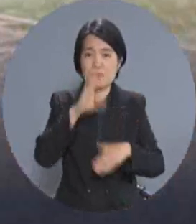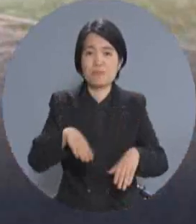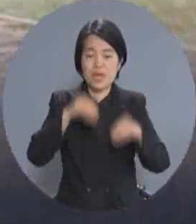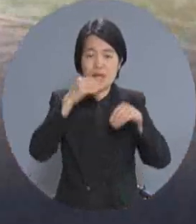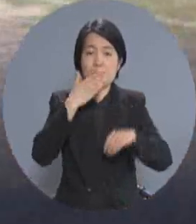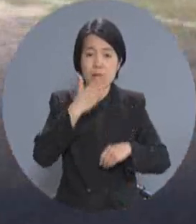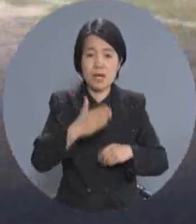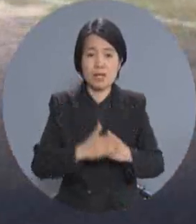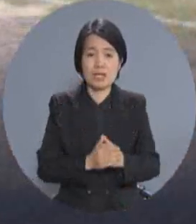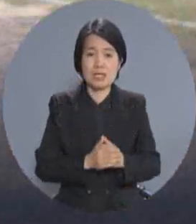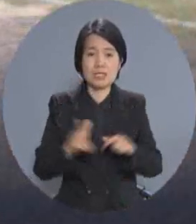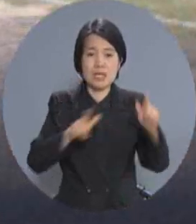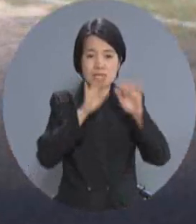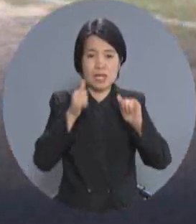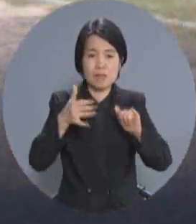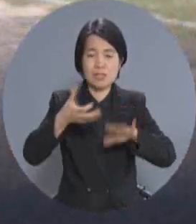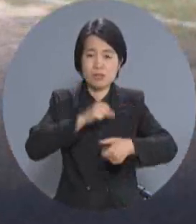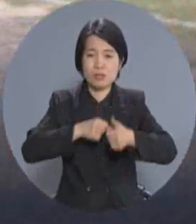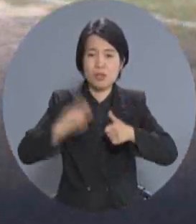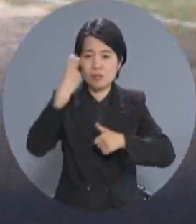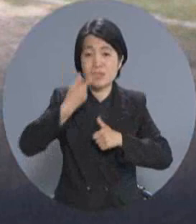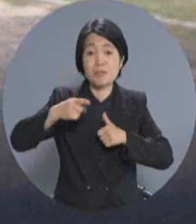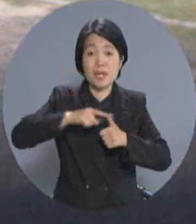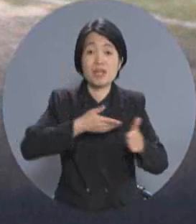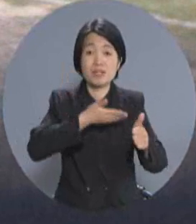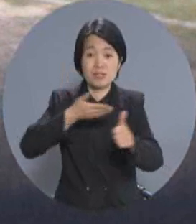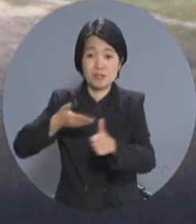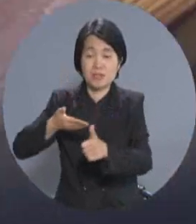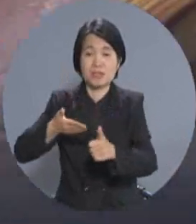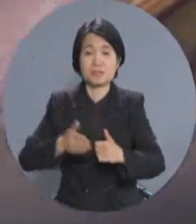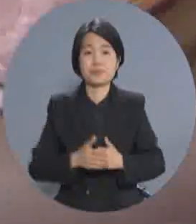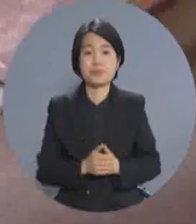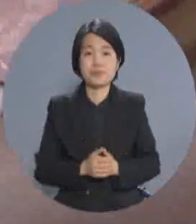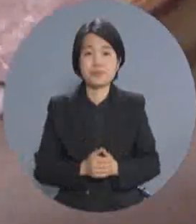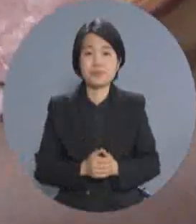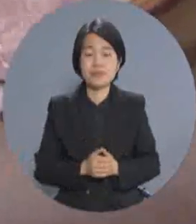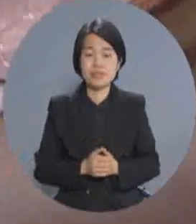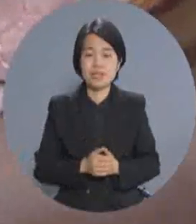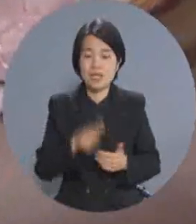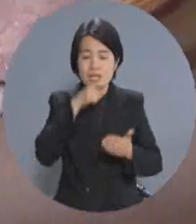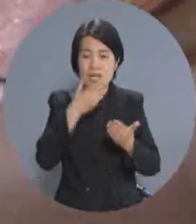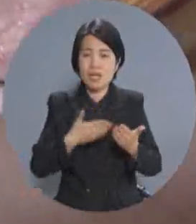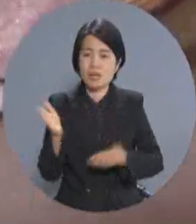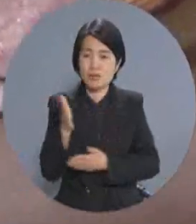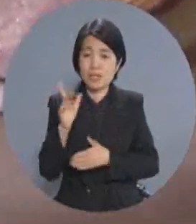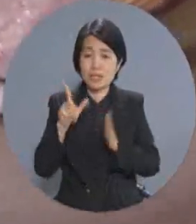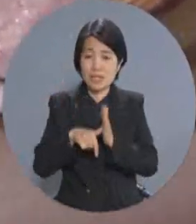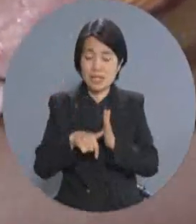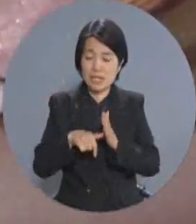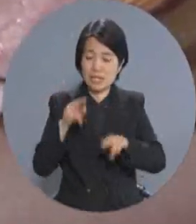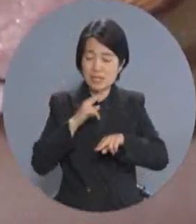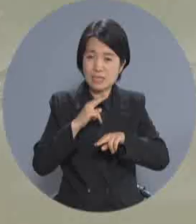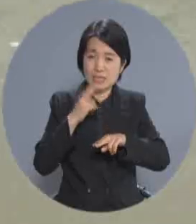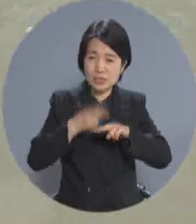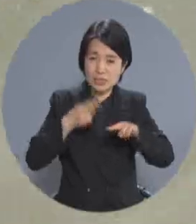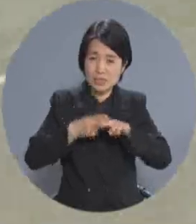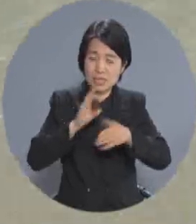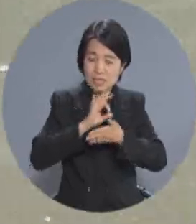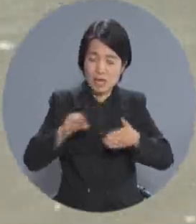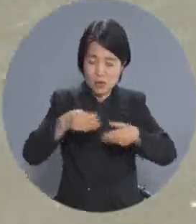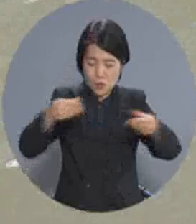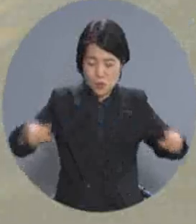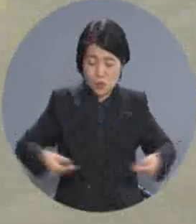완치가 되거든요 주민분들이 적극적으로 동참해 주시기를 바라고 또 민물고기를 조리할 때 사용한 도마나 칼 등을